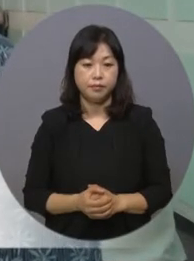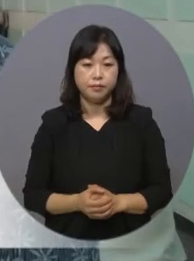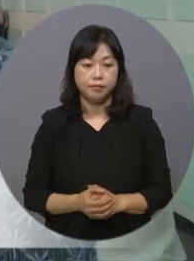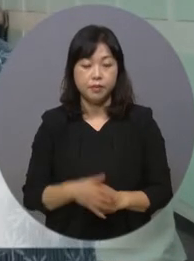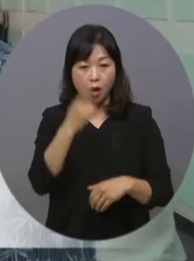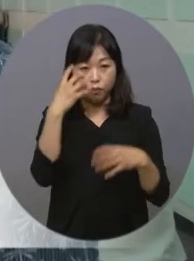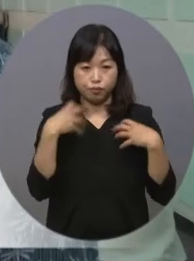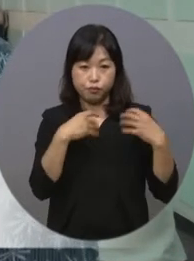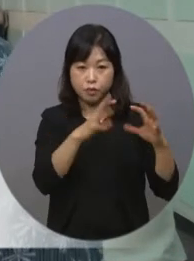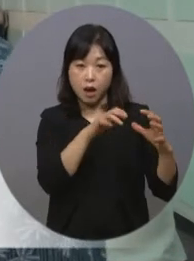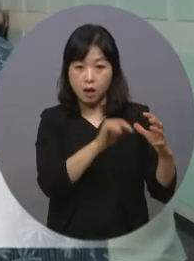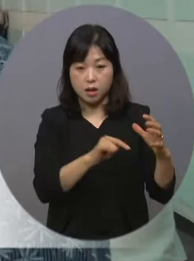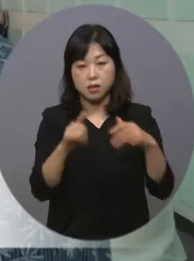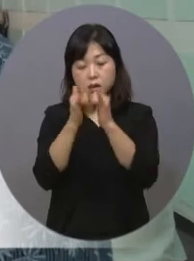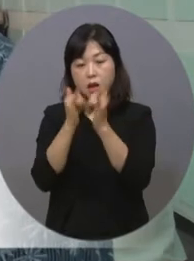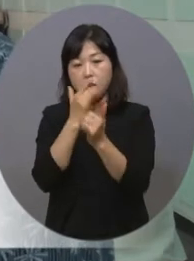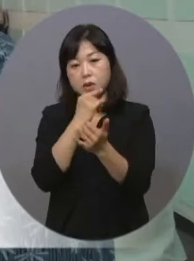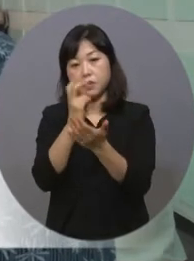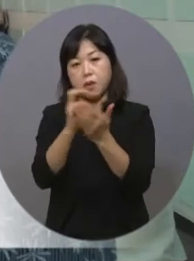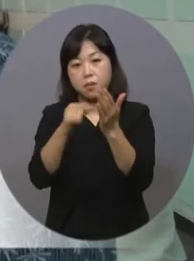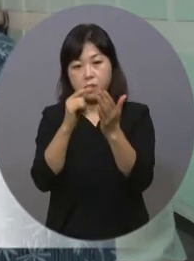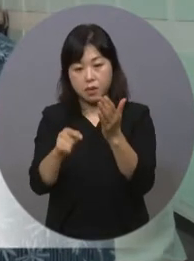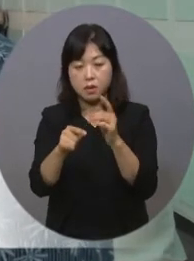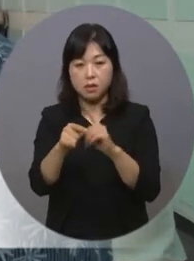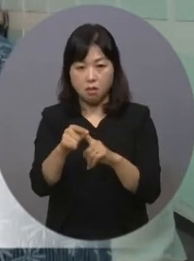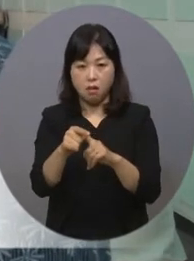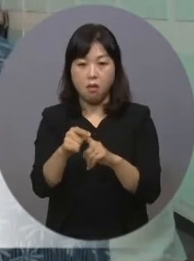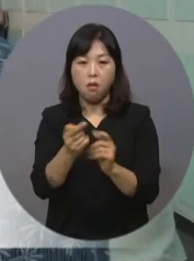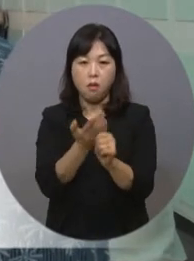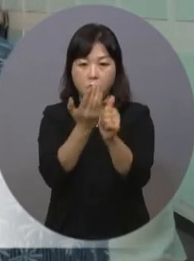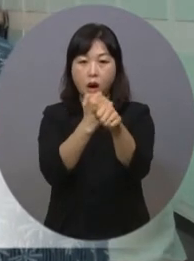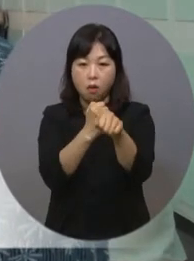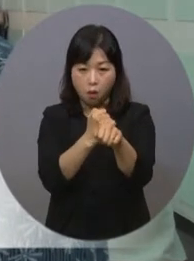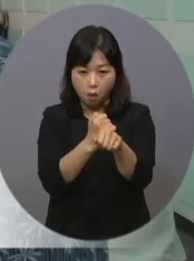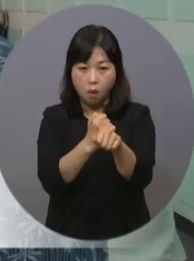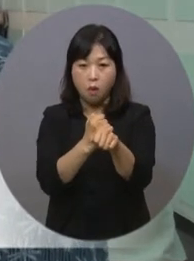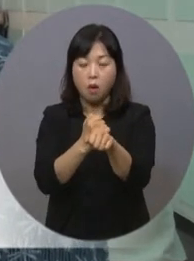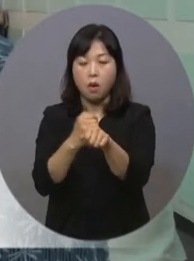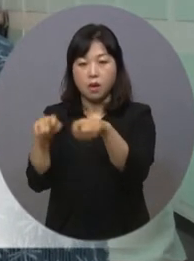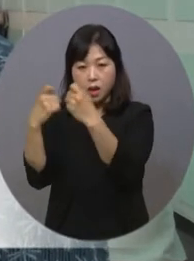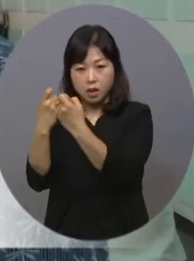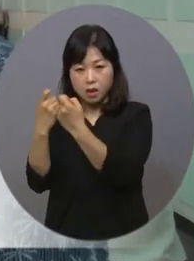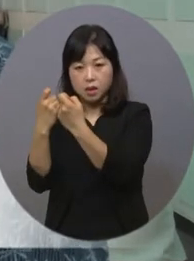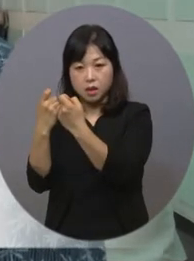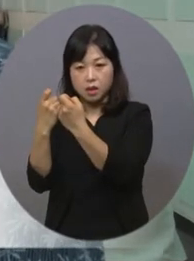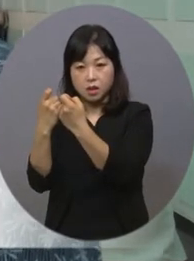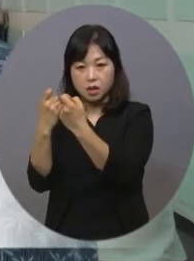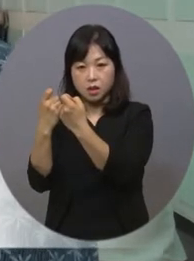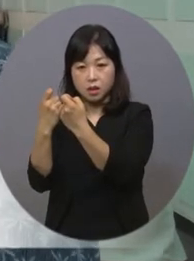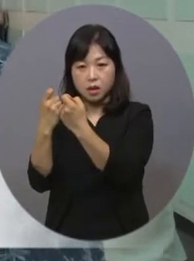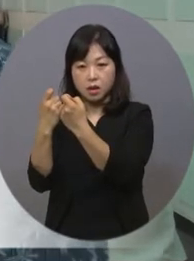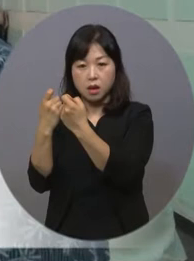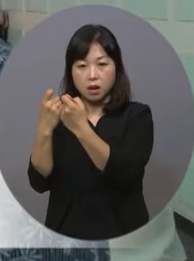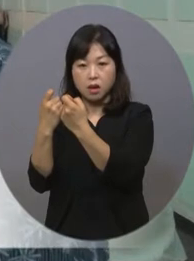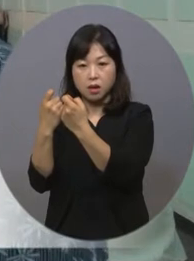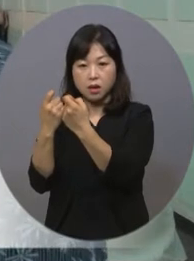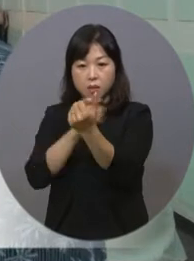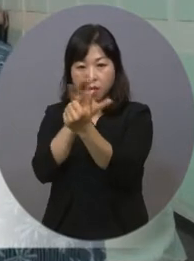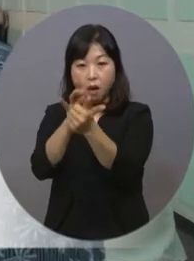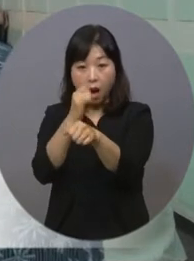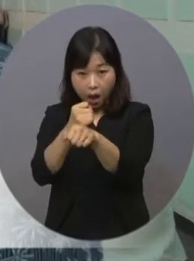사회복지법인을 활성화시키고 민간이란 권장사업이라 칭하면서 국가 체납토록